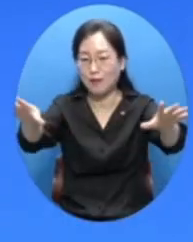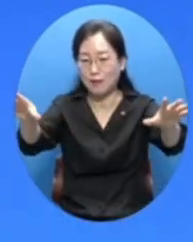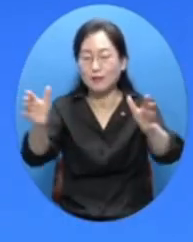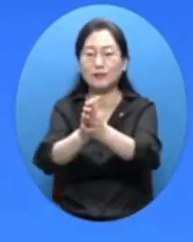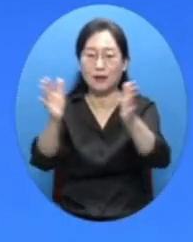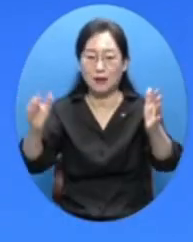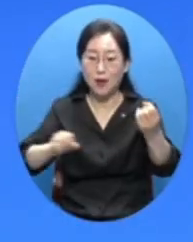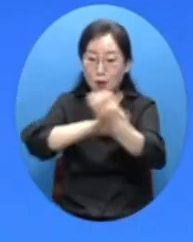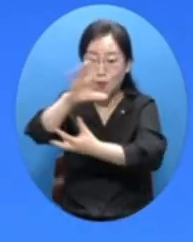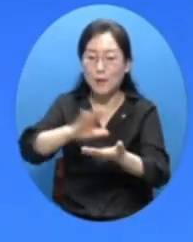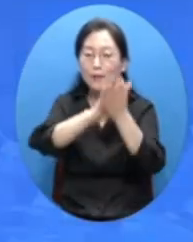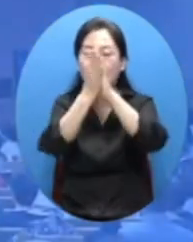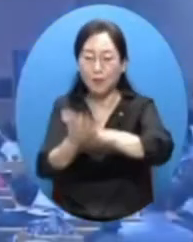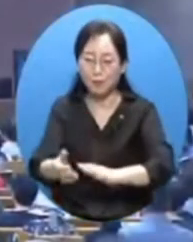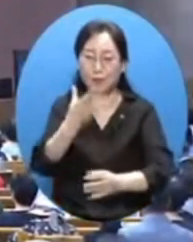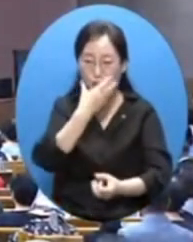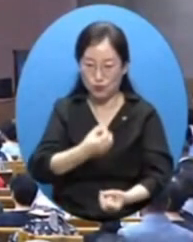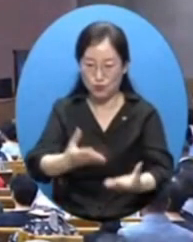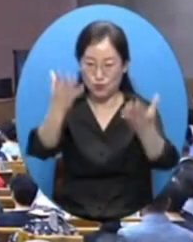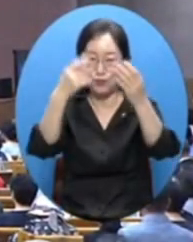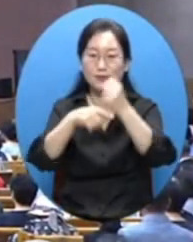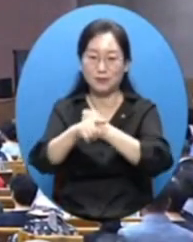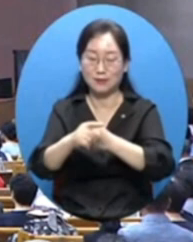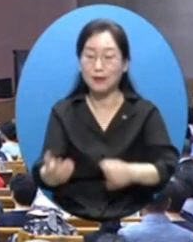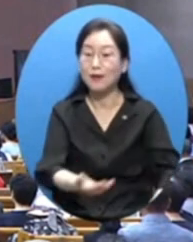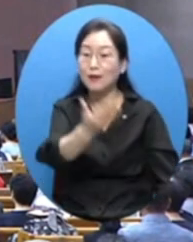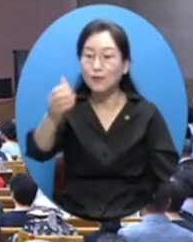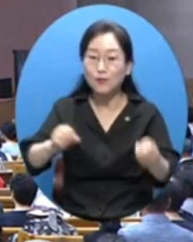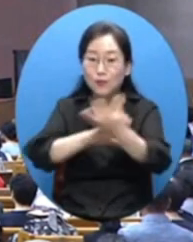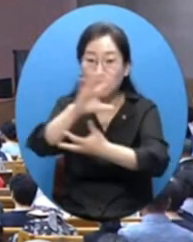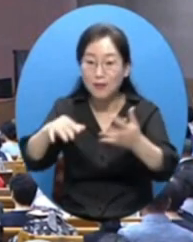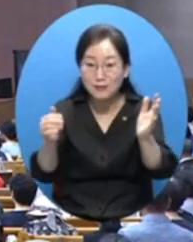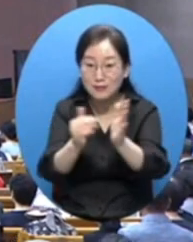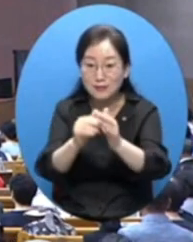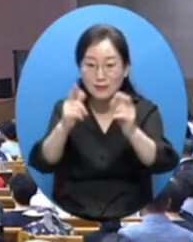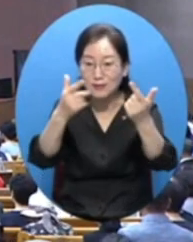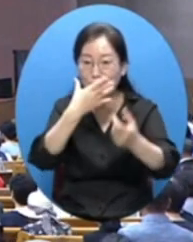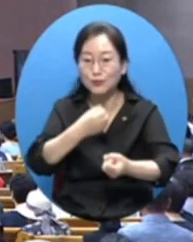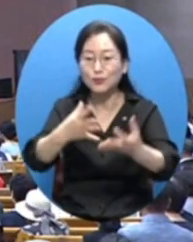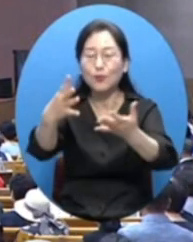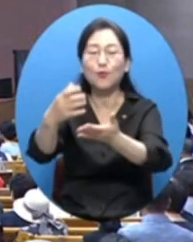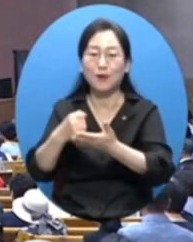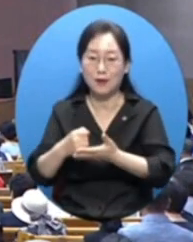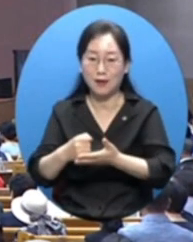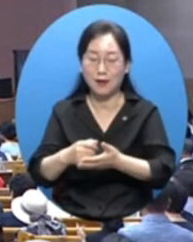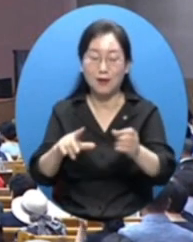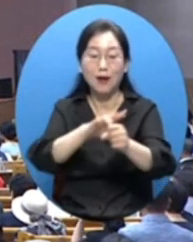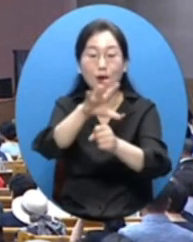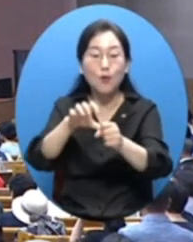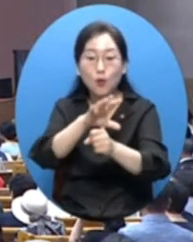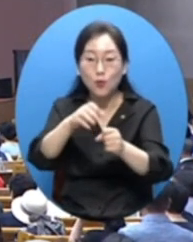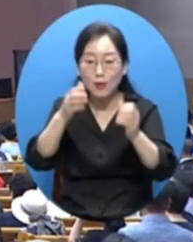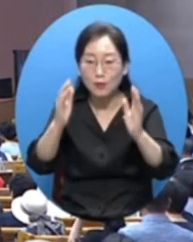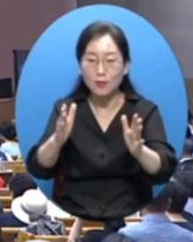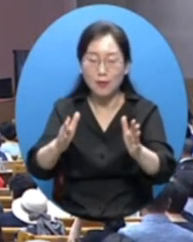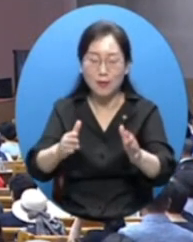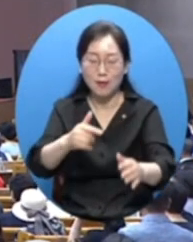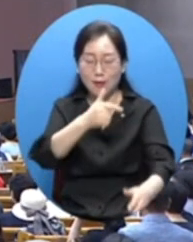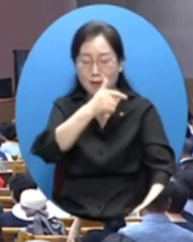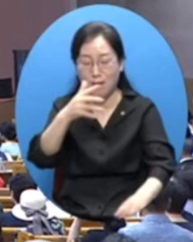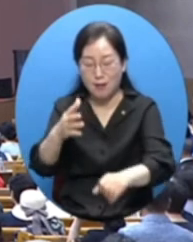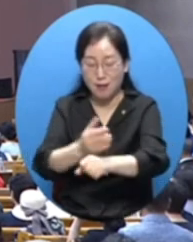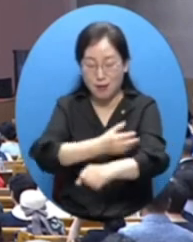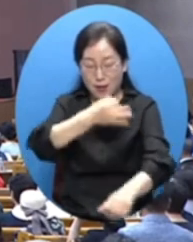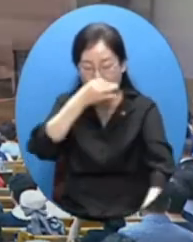환란이 축복이 된 것입니다. 여러분 환란은 환란으로 끝나는 것이 아니라 우리가 축복을 가져줍니다. 코로나19로 인해서 엄청나게 우리가 힘든 시간을